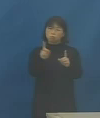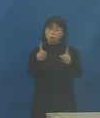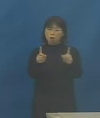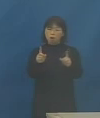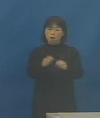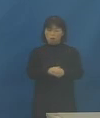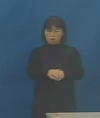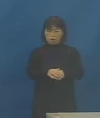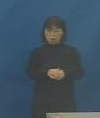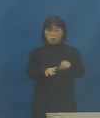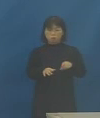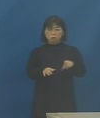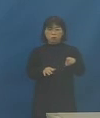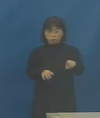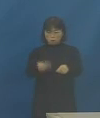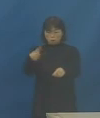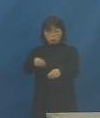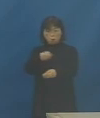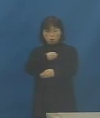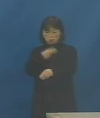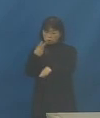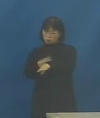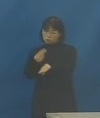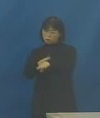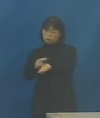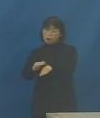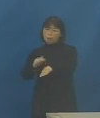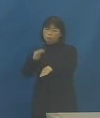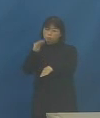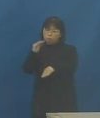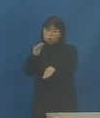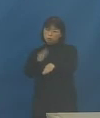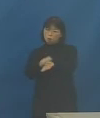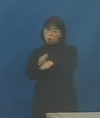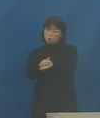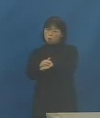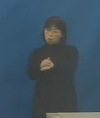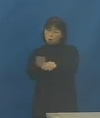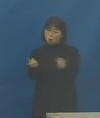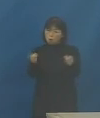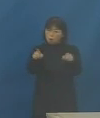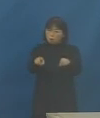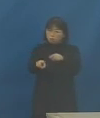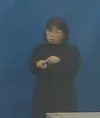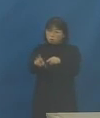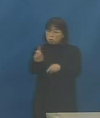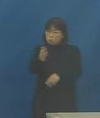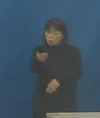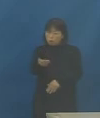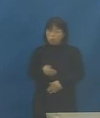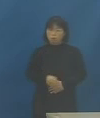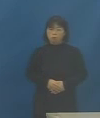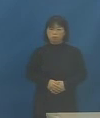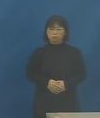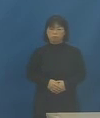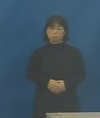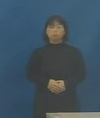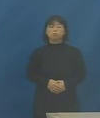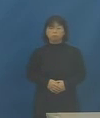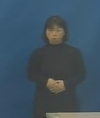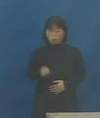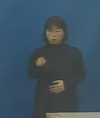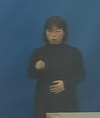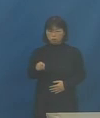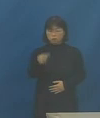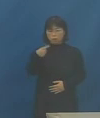その教員のばスキルアップっていうかその資質もコードさせるような施策っていうのも合わせてお考えでしょうかこれについてはあの教育委員